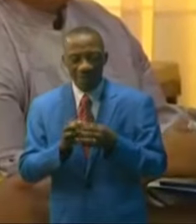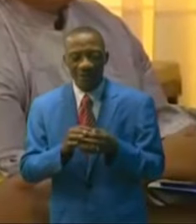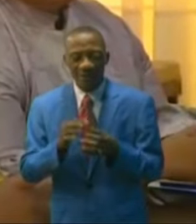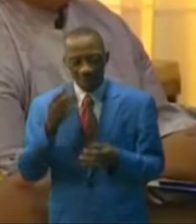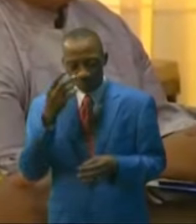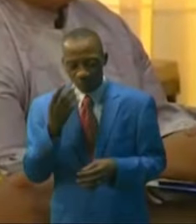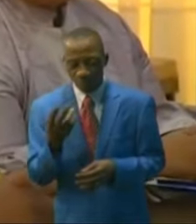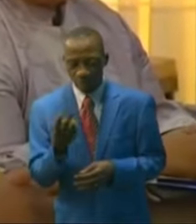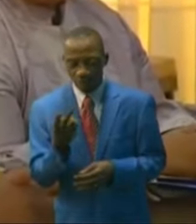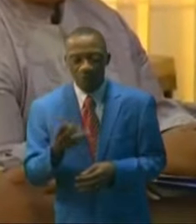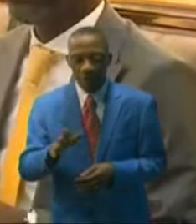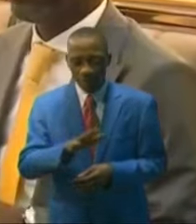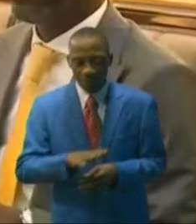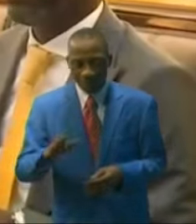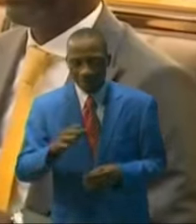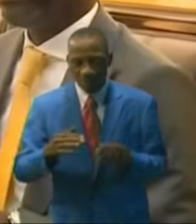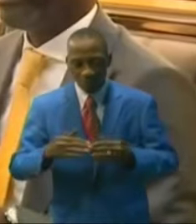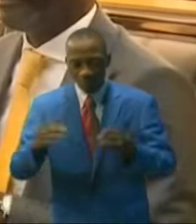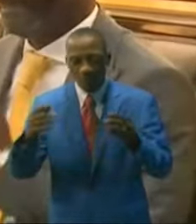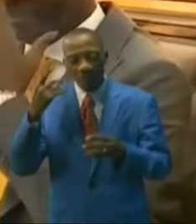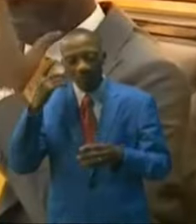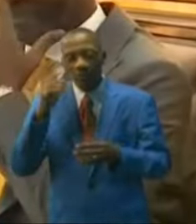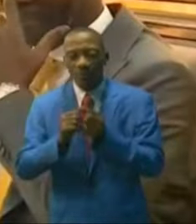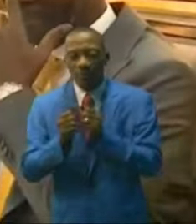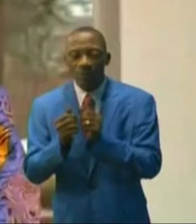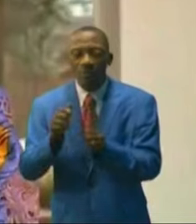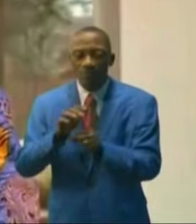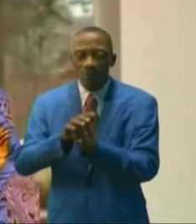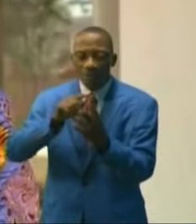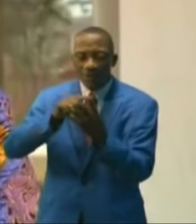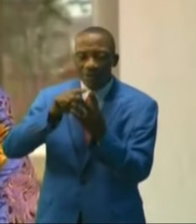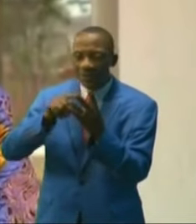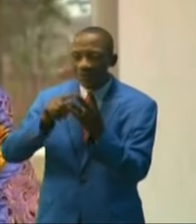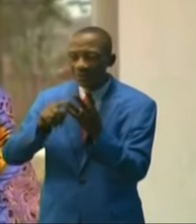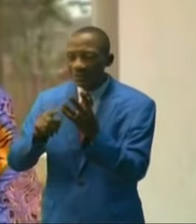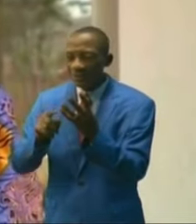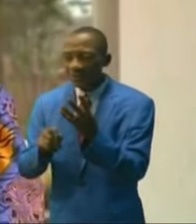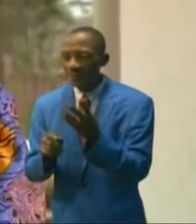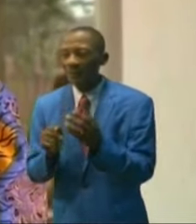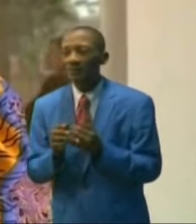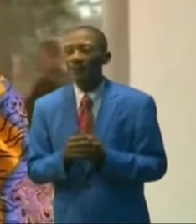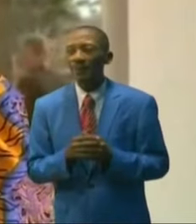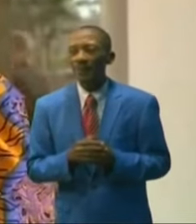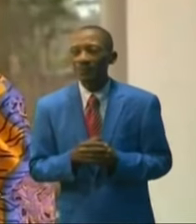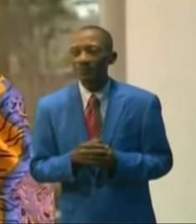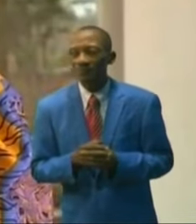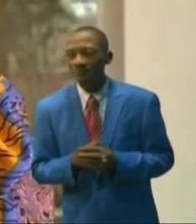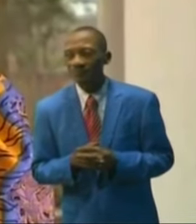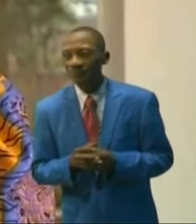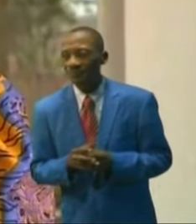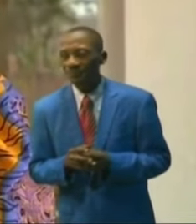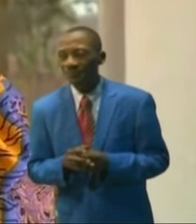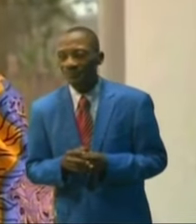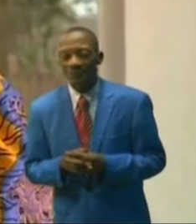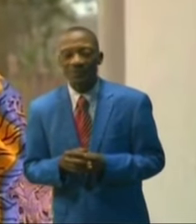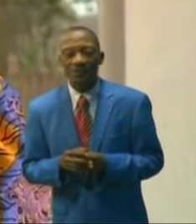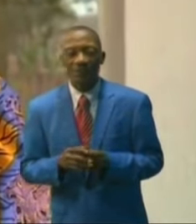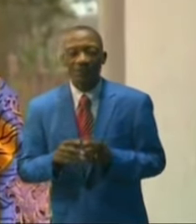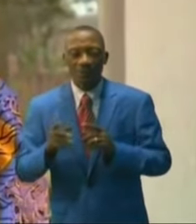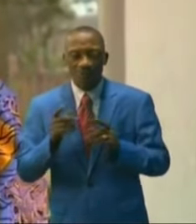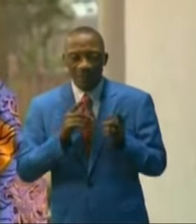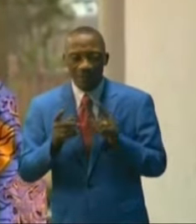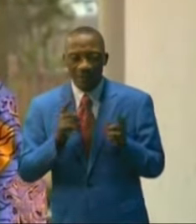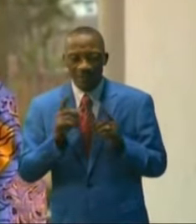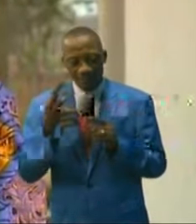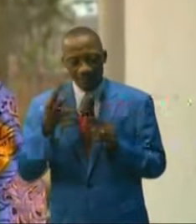dans plusieurs domaines stratégiques. Thérèse Kayikwamba et ministre des Affaires étrangères. Beaucoup de secteurs ont été évoqués dans les